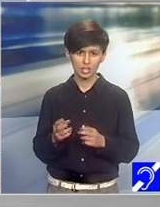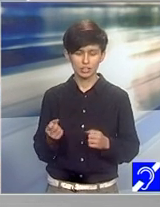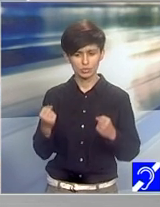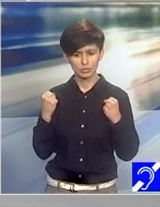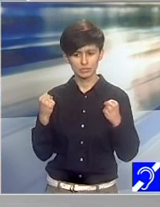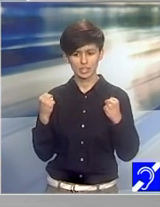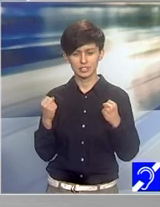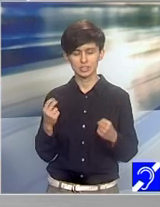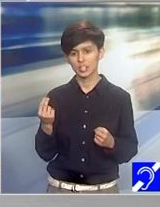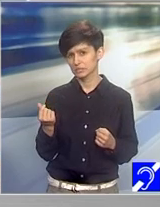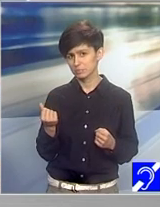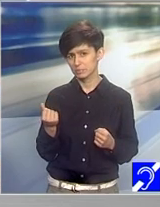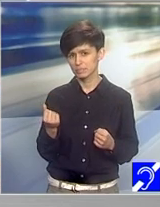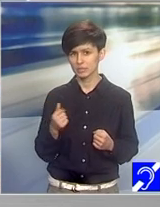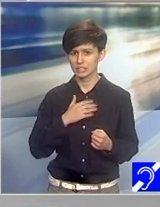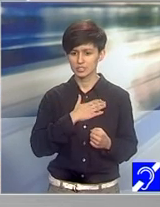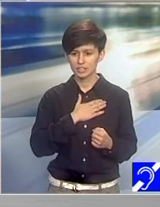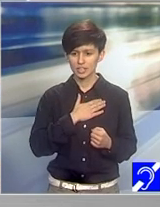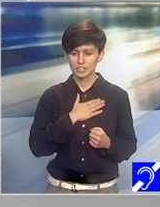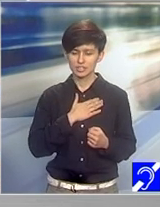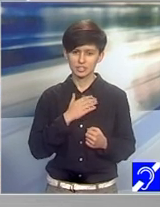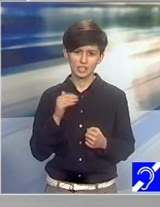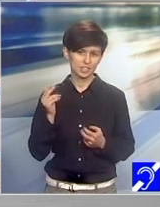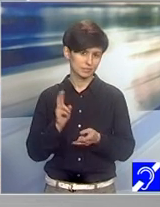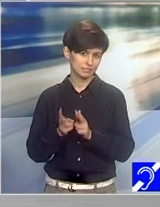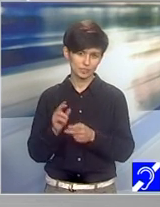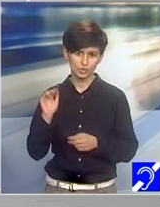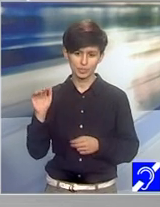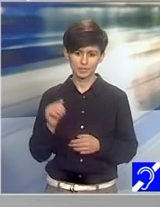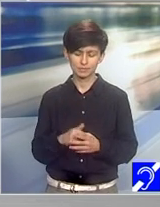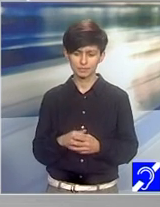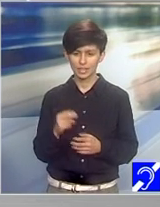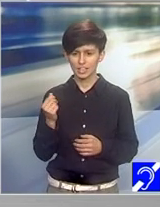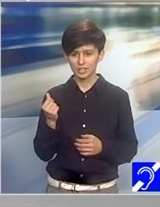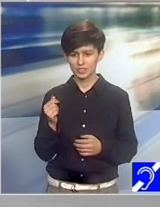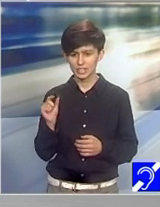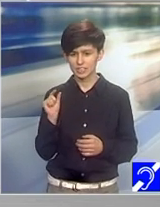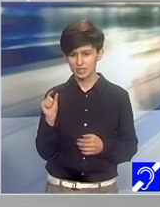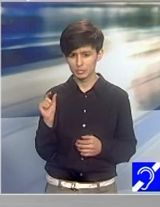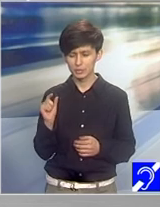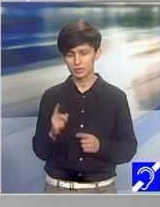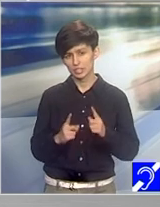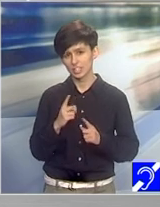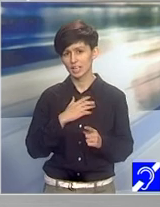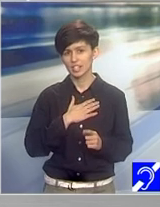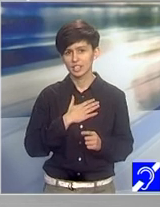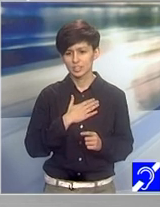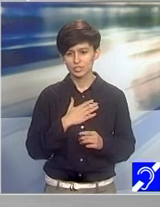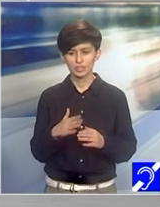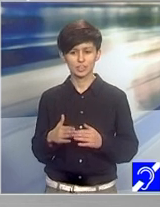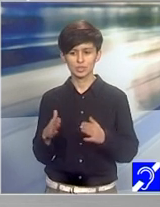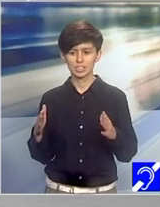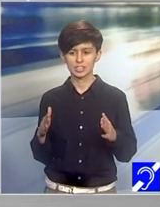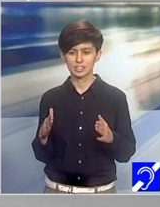sufletește, financiar, din toate punctele de vedere, financiar faceți mai puțin, față? Dar să știți că dacă ai sufletul deschis... Dar rezistăm. Rezistăm. Dacă ai